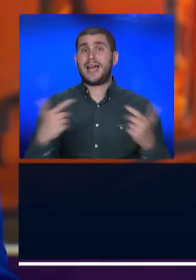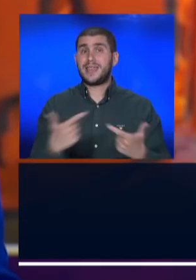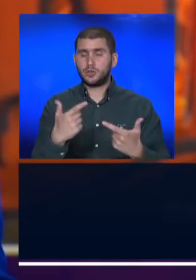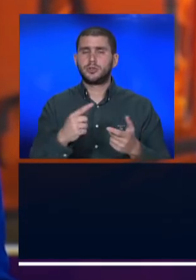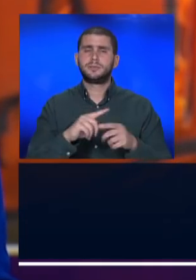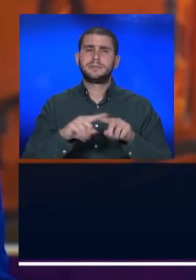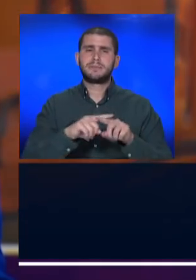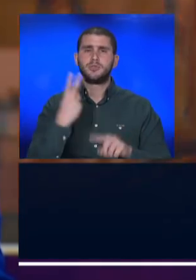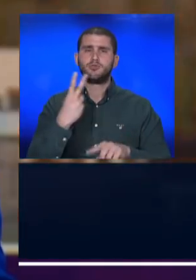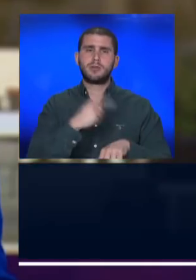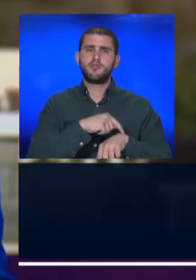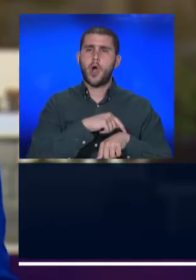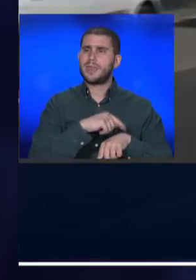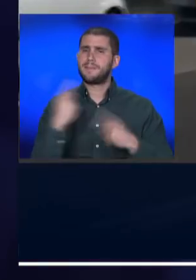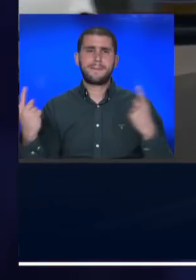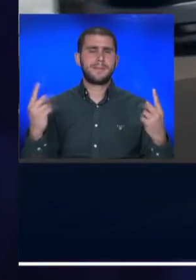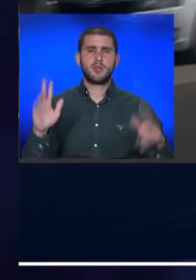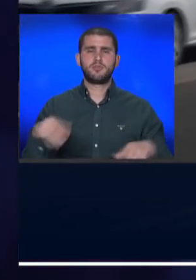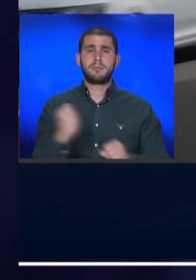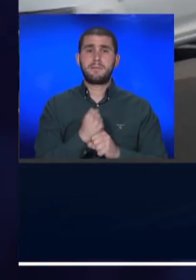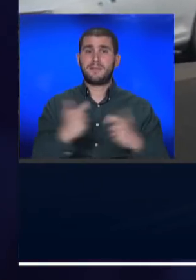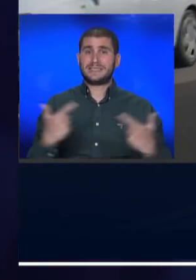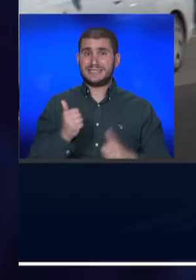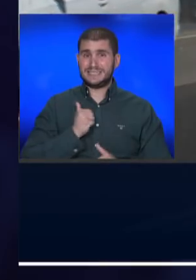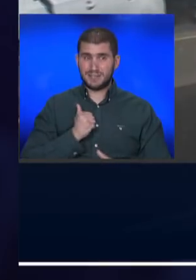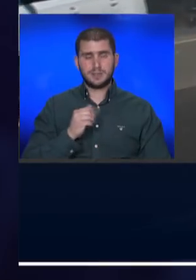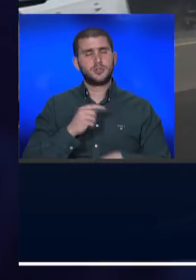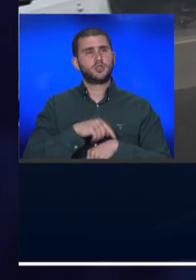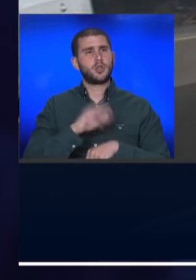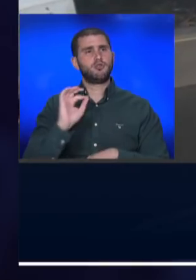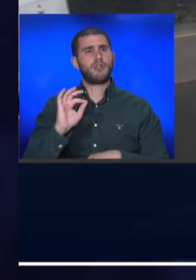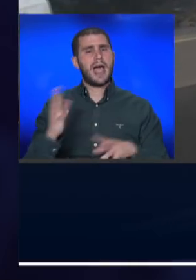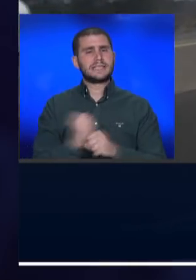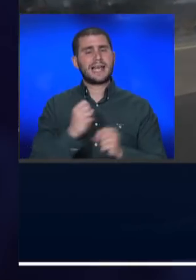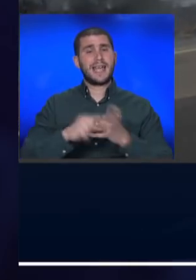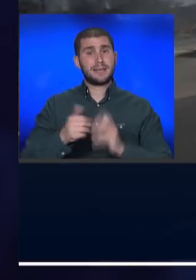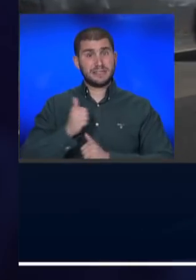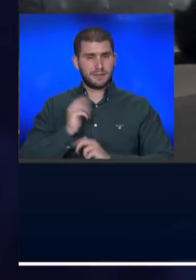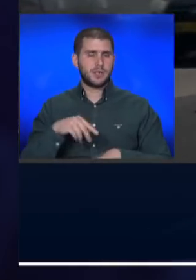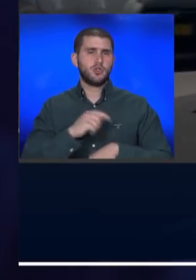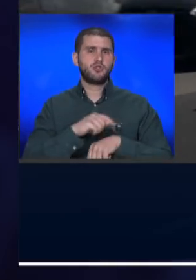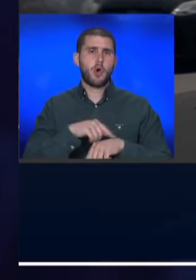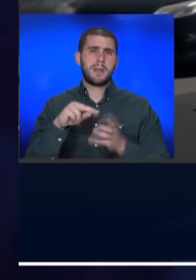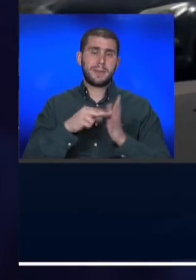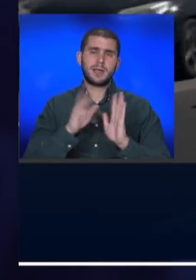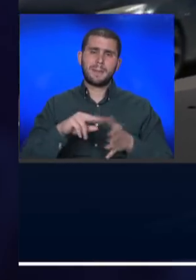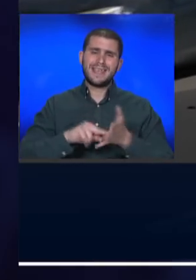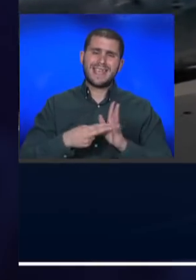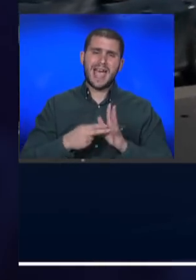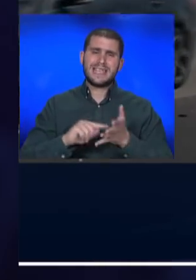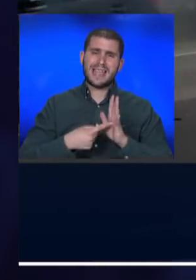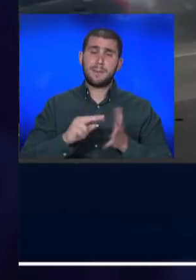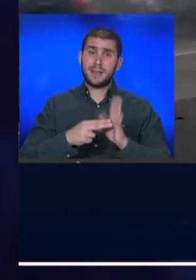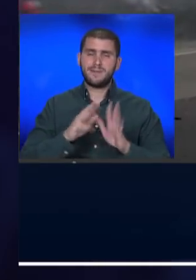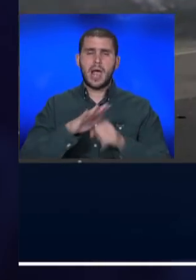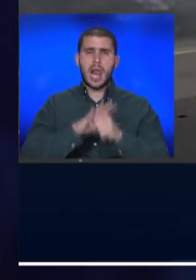שקיימים בכל מבצע צבאי. השעון הצבאי של השגת היעדים הצבאיים והשעון המדיני, שכולל גם את השגת היעדים המדיניים וגם את הלחץ